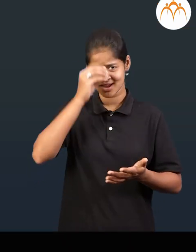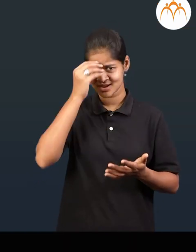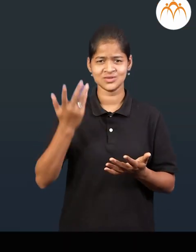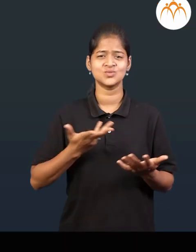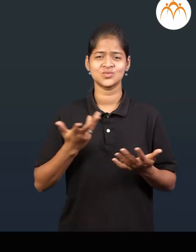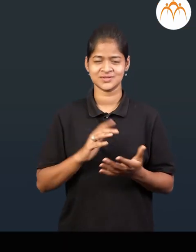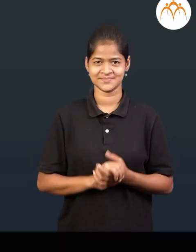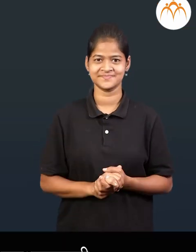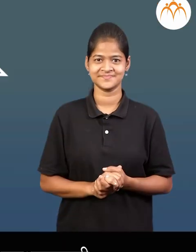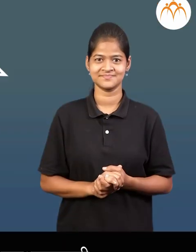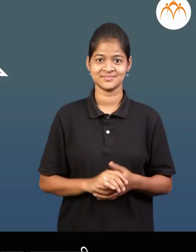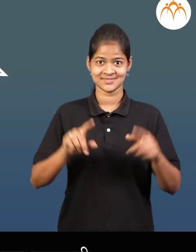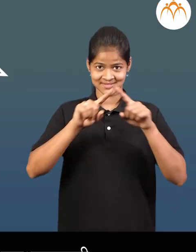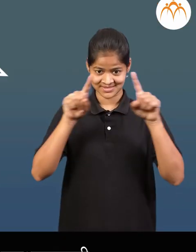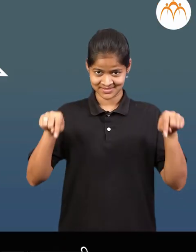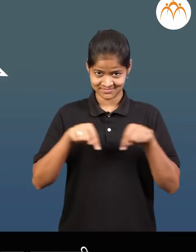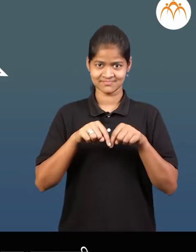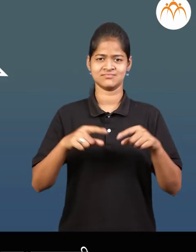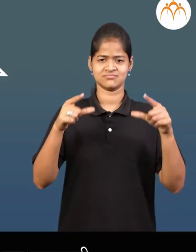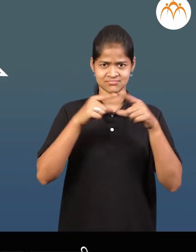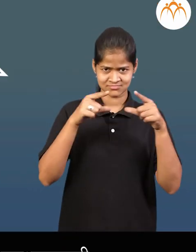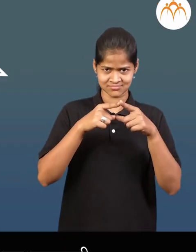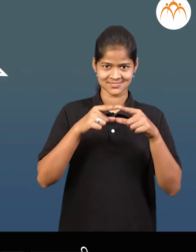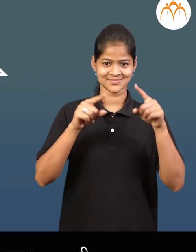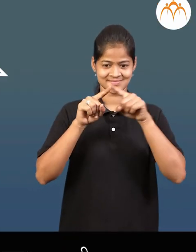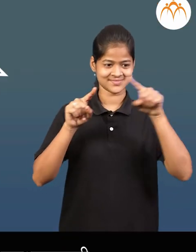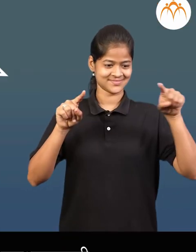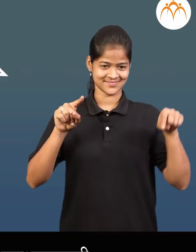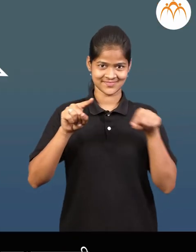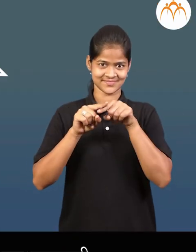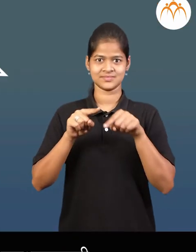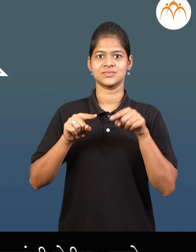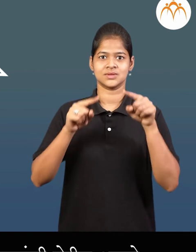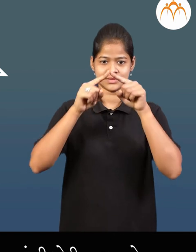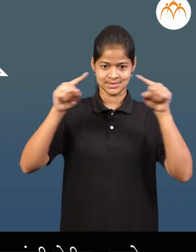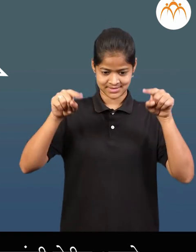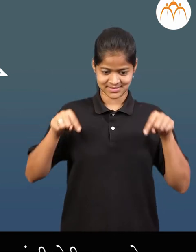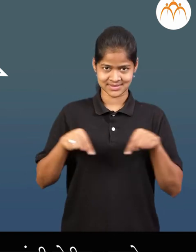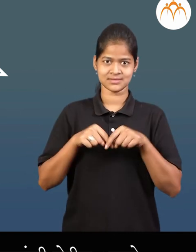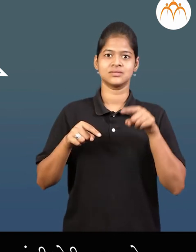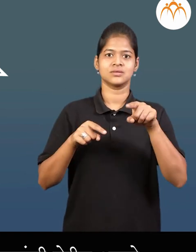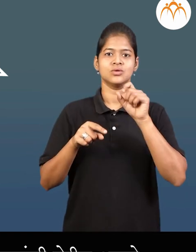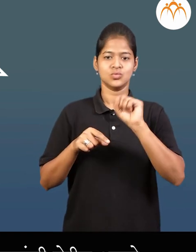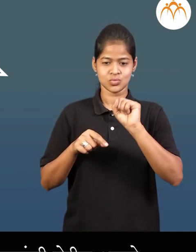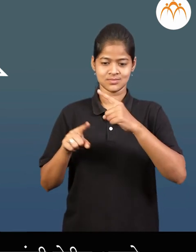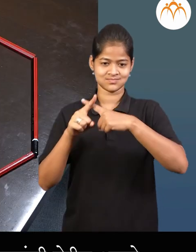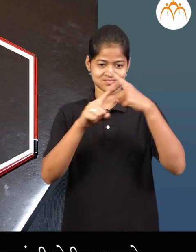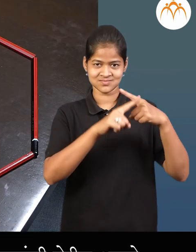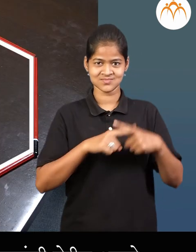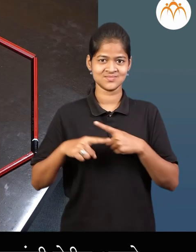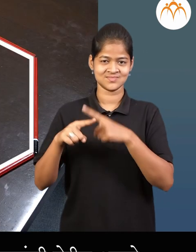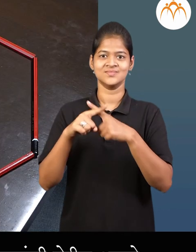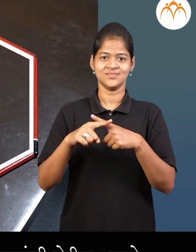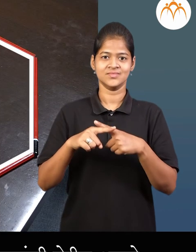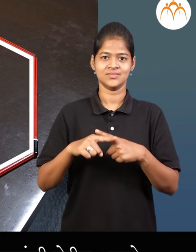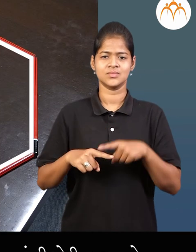आपण काय शिकलो? चौरस, चौकोन, त्रिकोण आणि इतर बहुभुजाकृती आकृत्यांची परिमिती त्यांच्या सगळ्या बाजूंची बेरीज